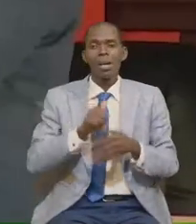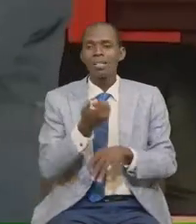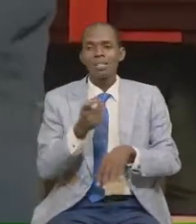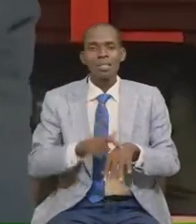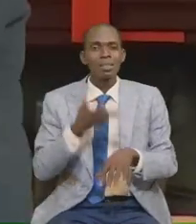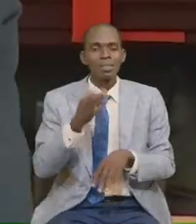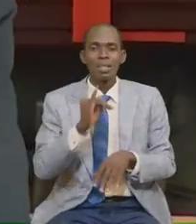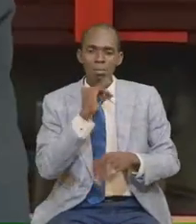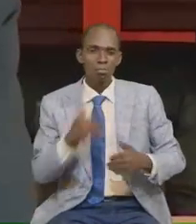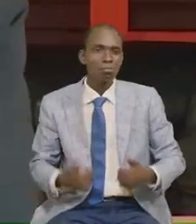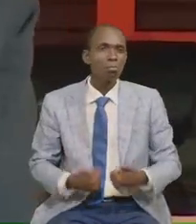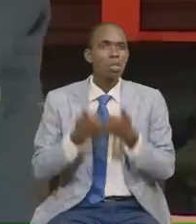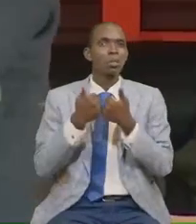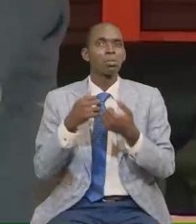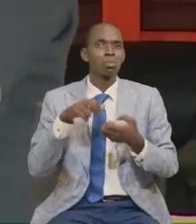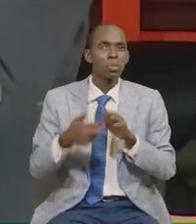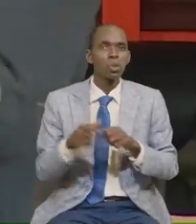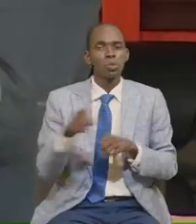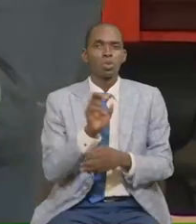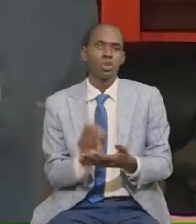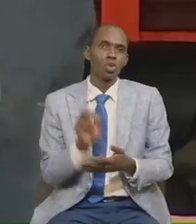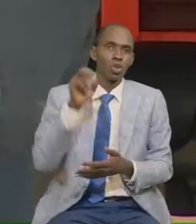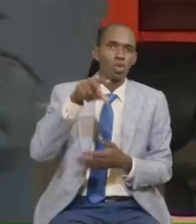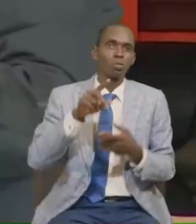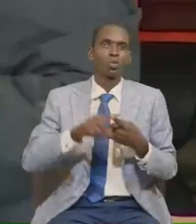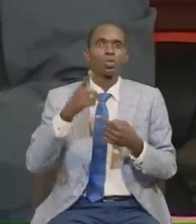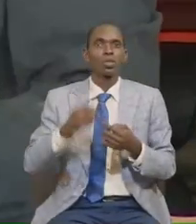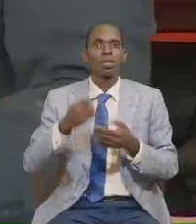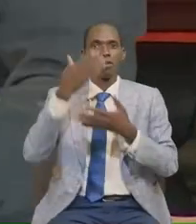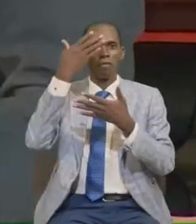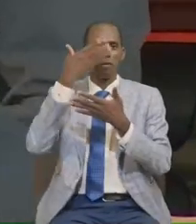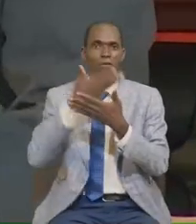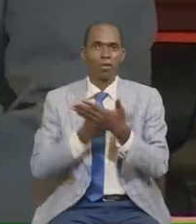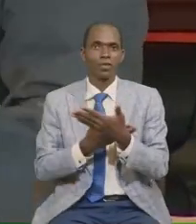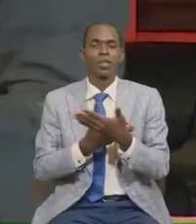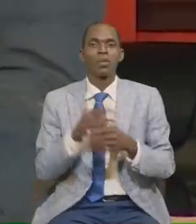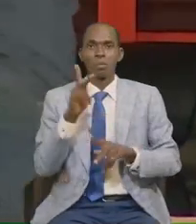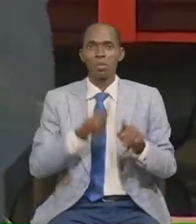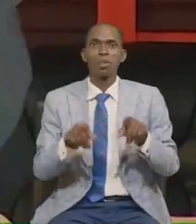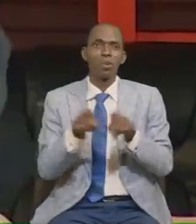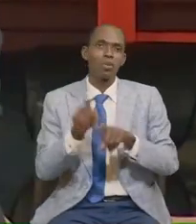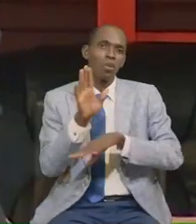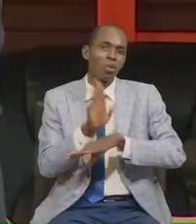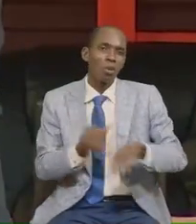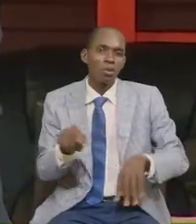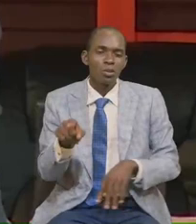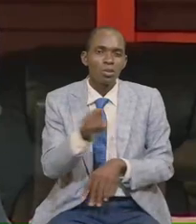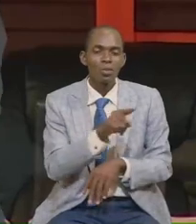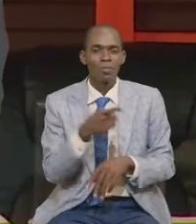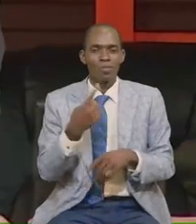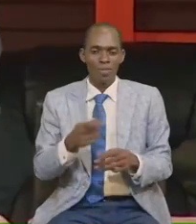faire, tu sautes et tu te retrouves devant. Les gens même t'appellent l'apôtre de